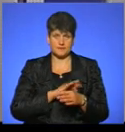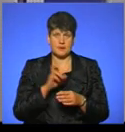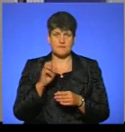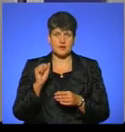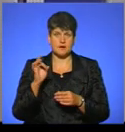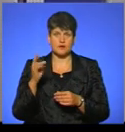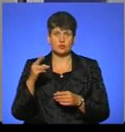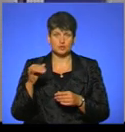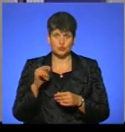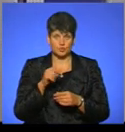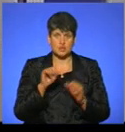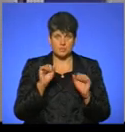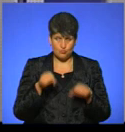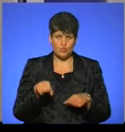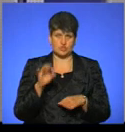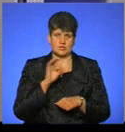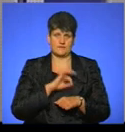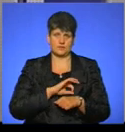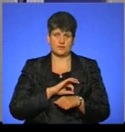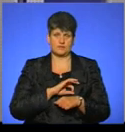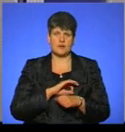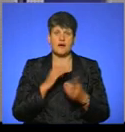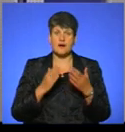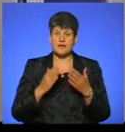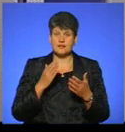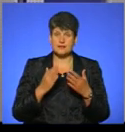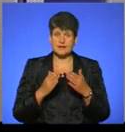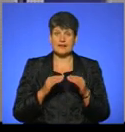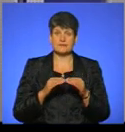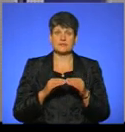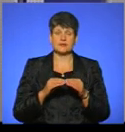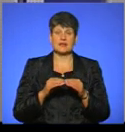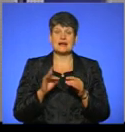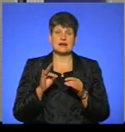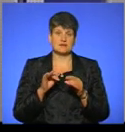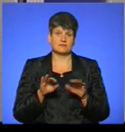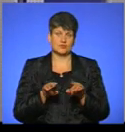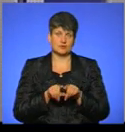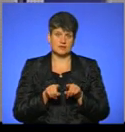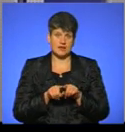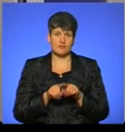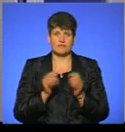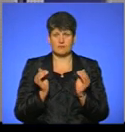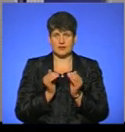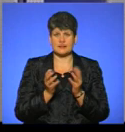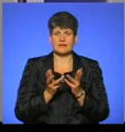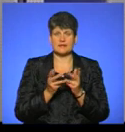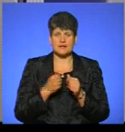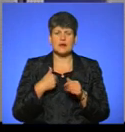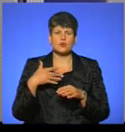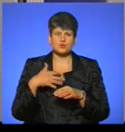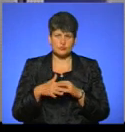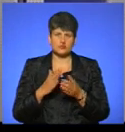то її можна використовувати, але знову ж таки рівномірно, не в великих кількостях. Я розумію, що є